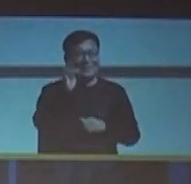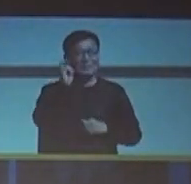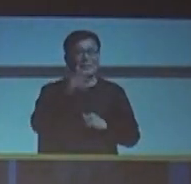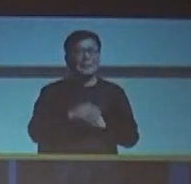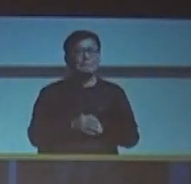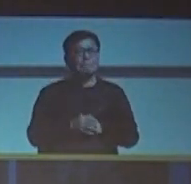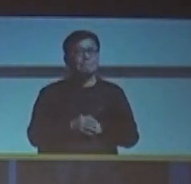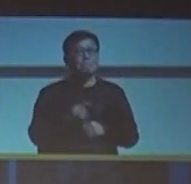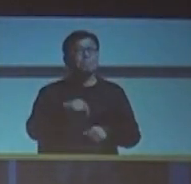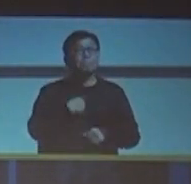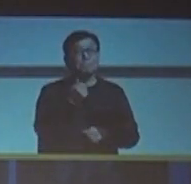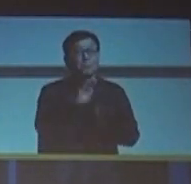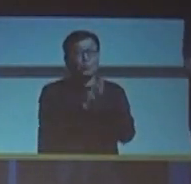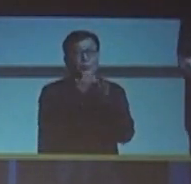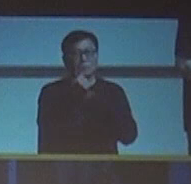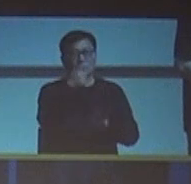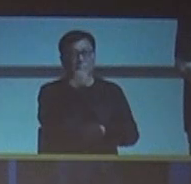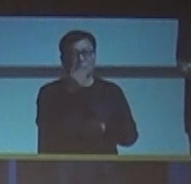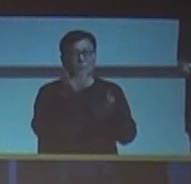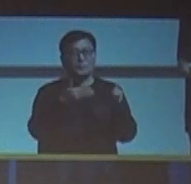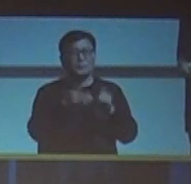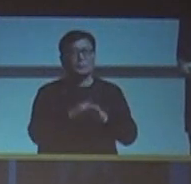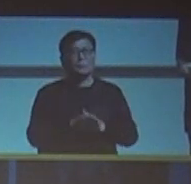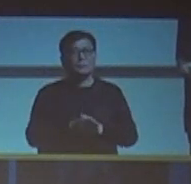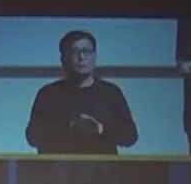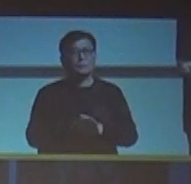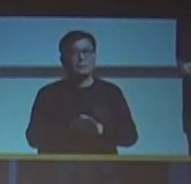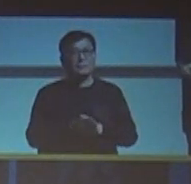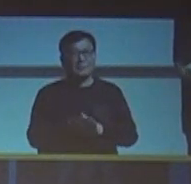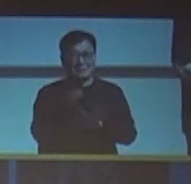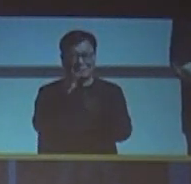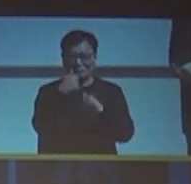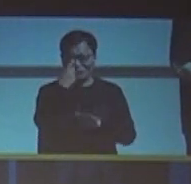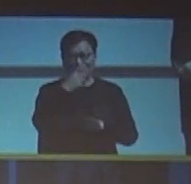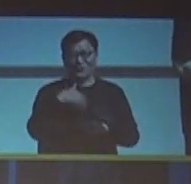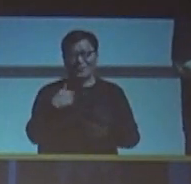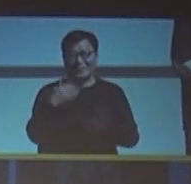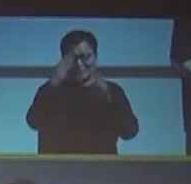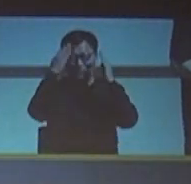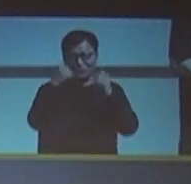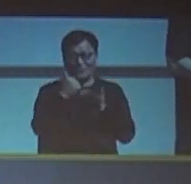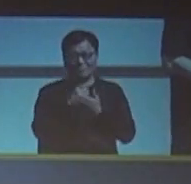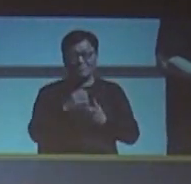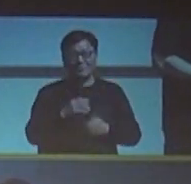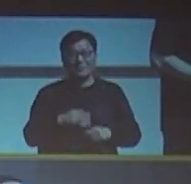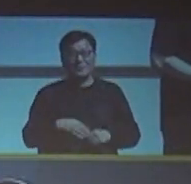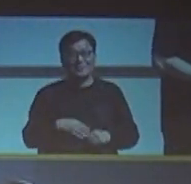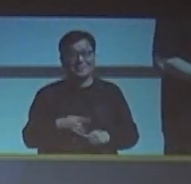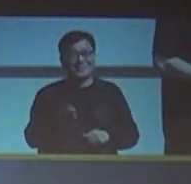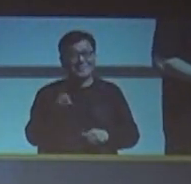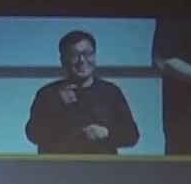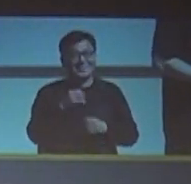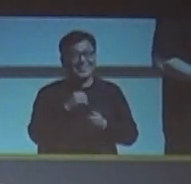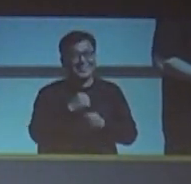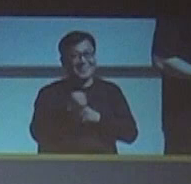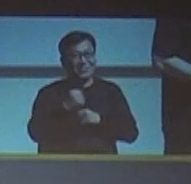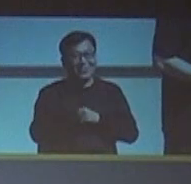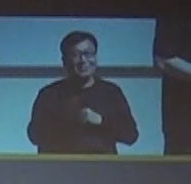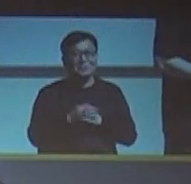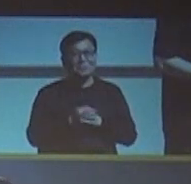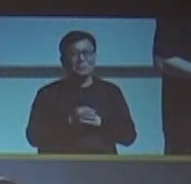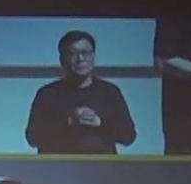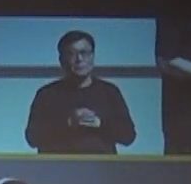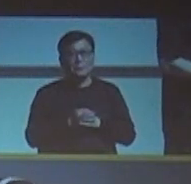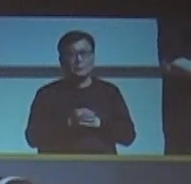네. 네, 자기소개 부탁합니다. 이럴 줄 몰랐죠. 네, 순례님. 반갑습니다.